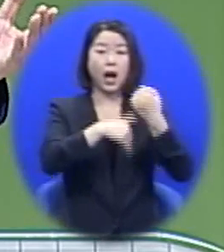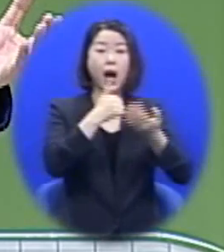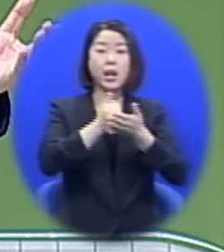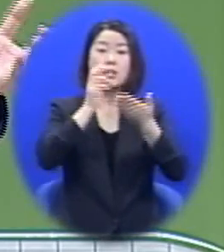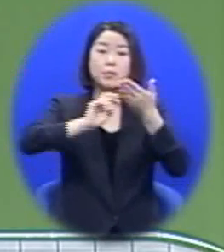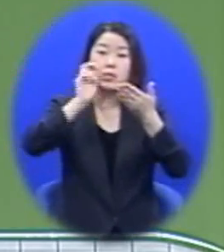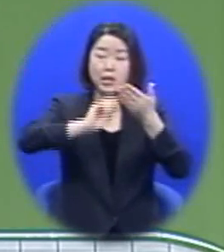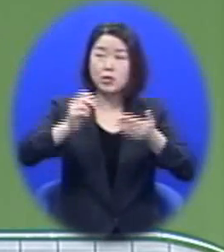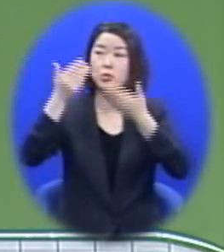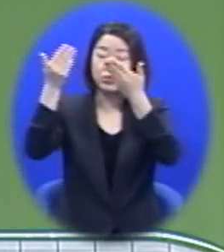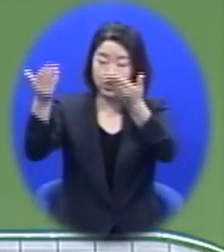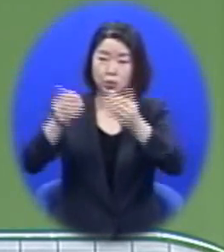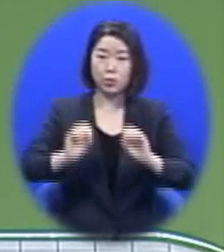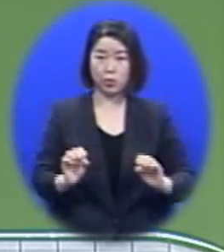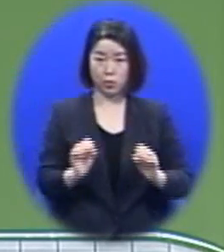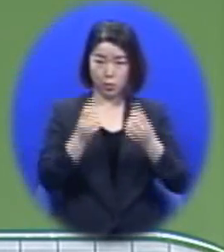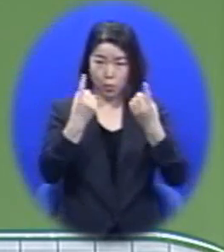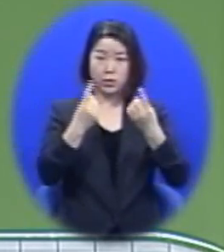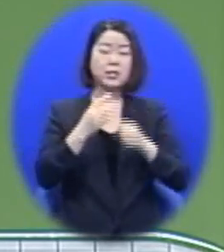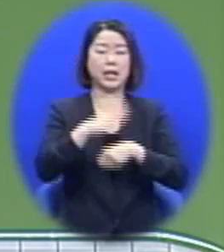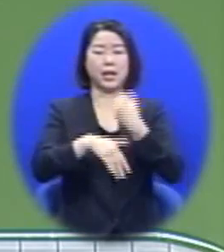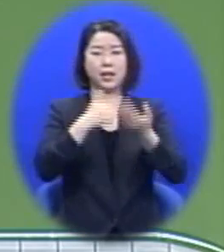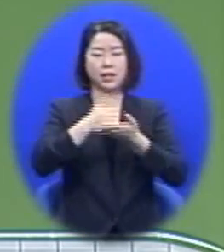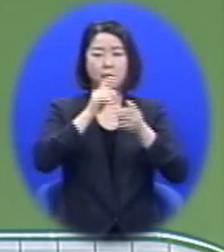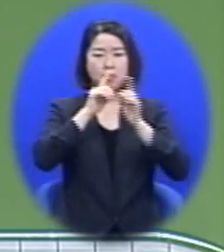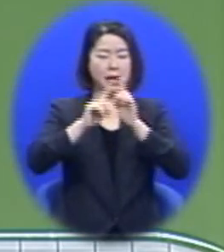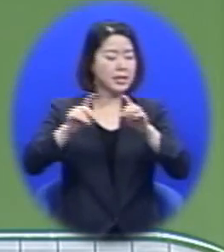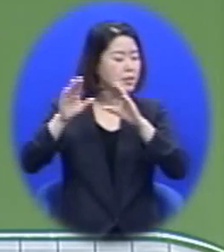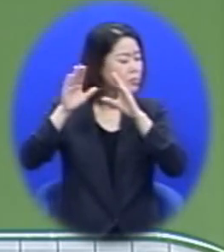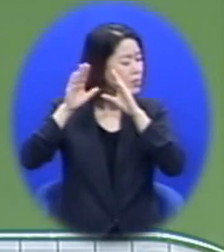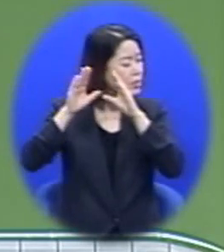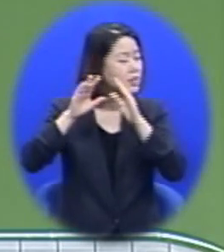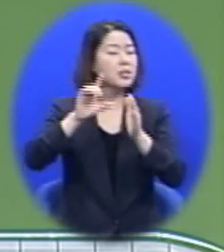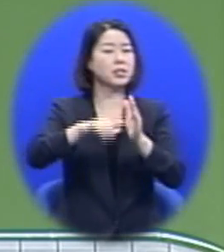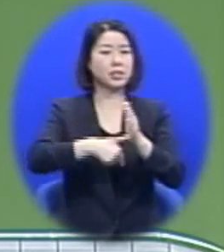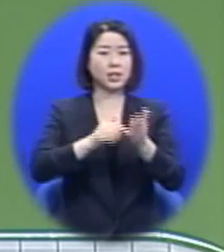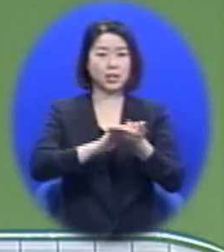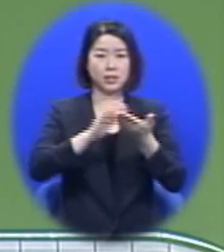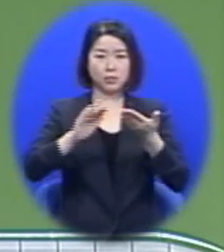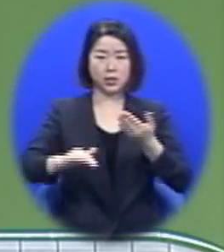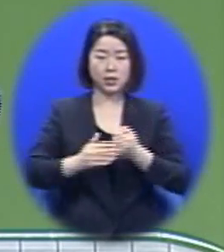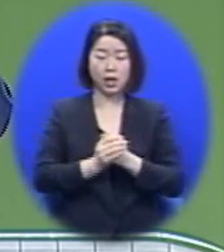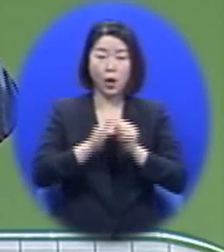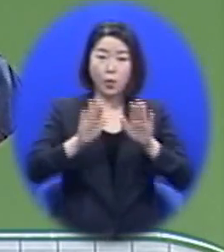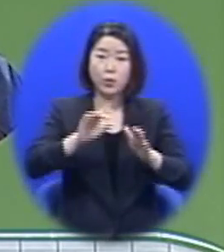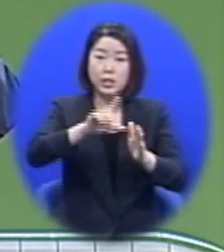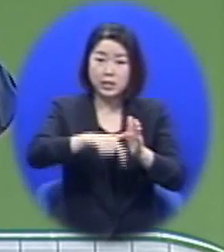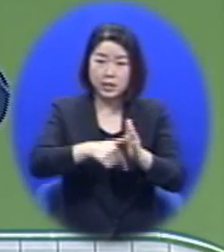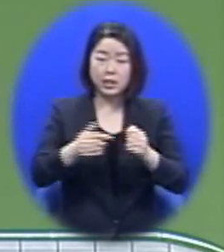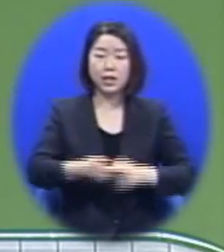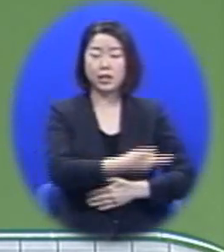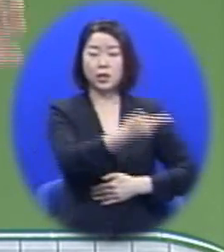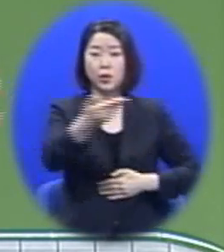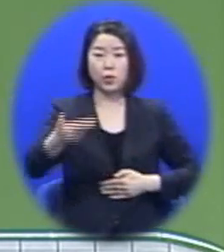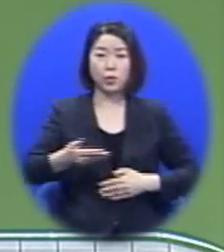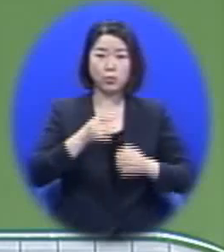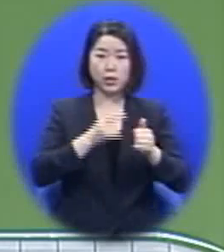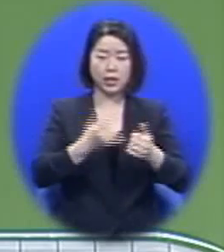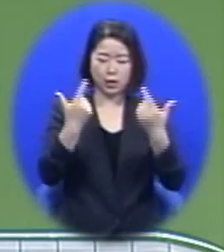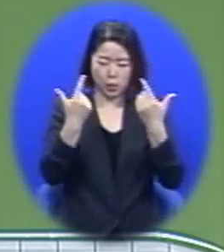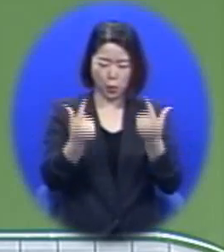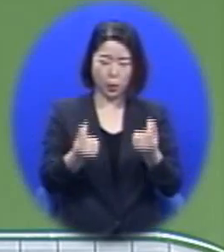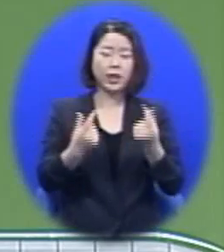찬송하는 시간이면서 동시에 하나님의 말씀을 듣는 시간입니다. 오늘 이 시간에 여러분에게도 똑같은